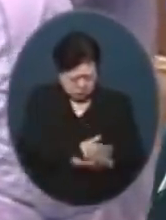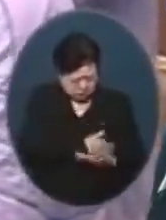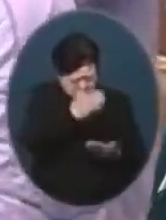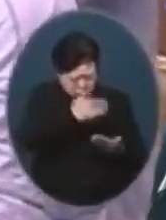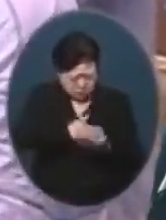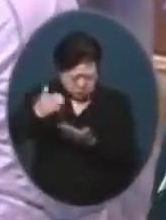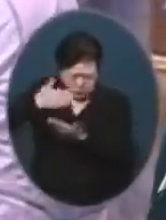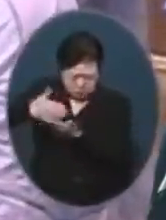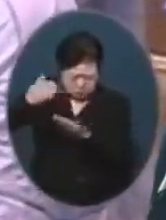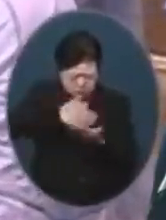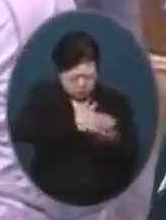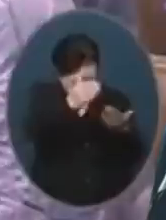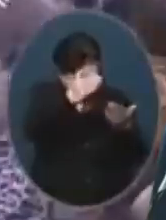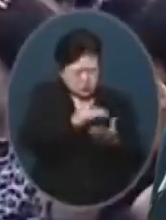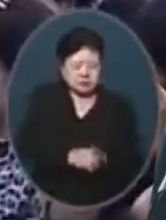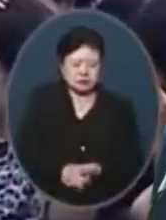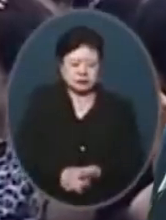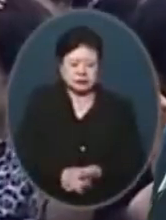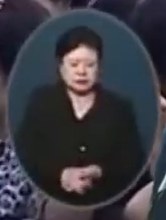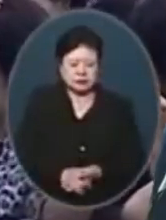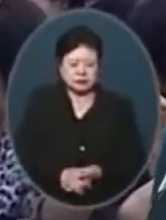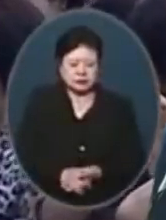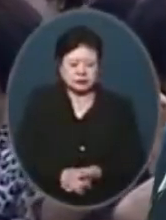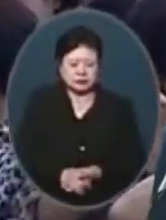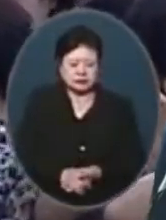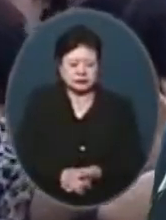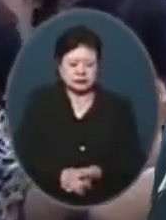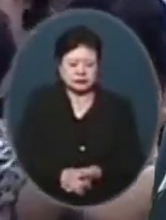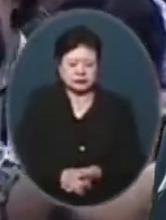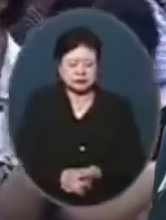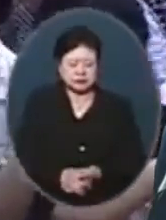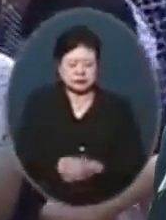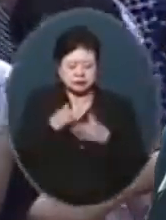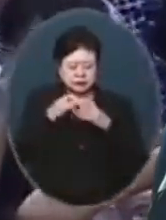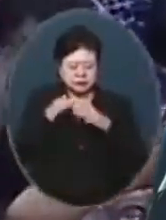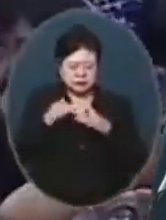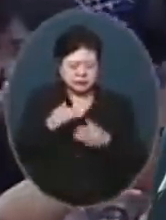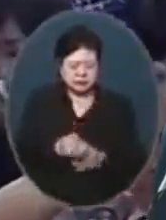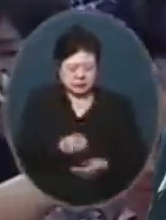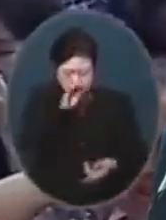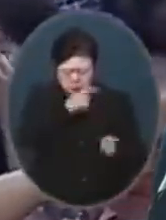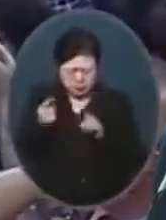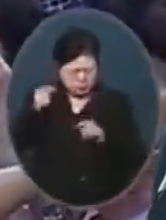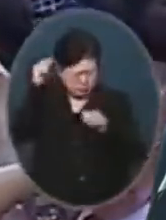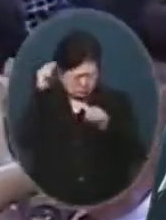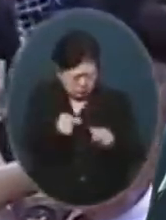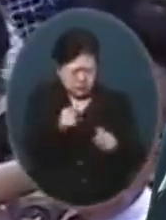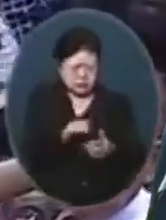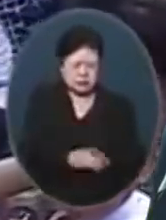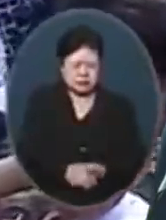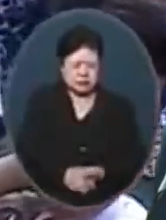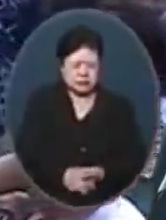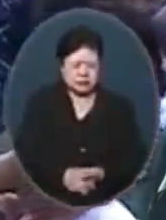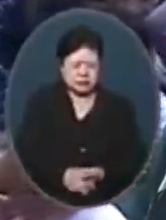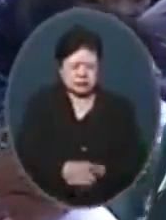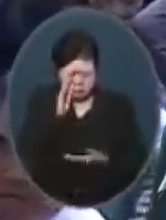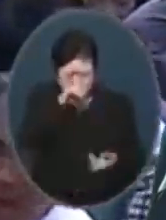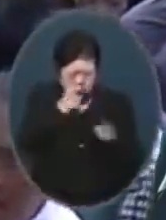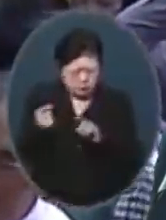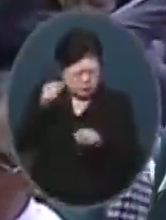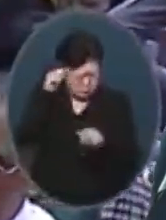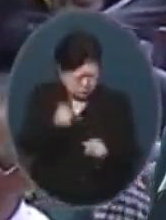와이아르발라시아르여르바 간나리아르발라시아르비 러시아르발라시 예수 이름으로 고침을 받으라. 고침을